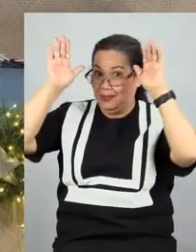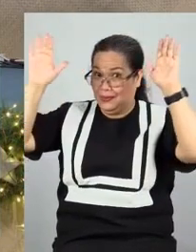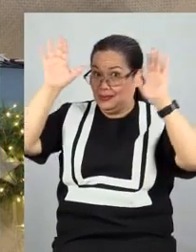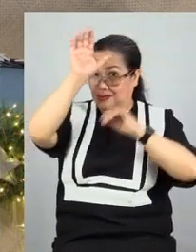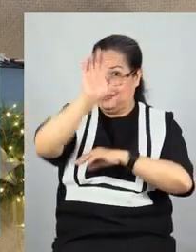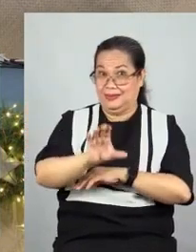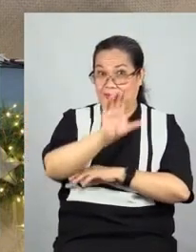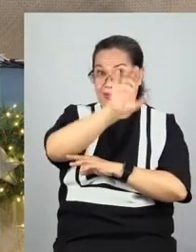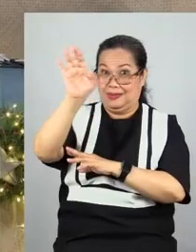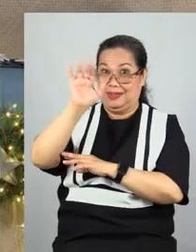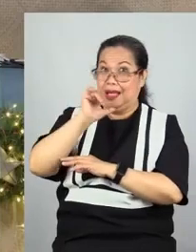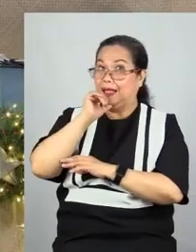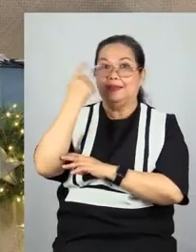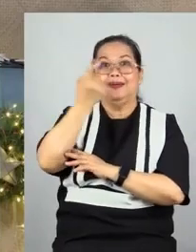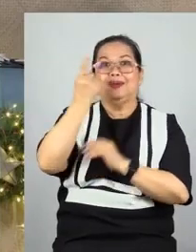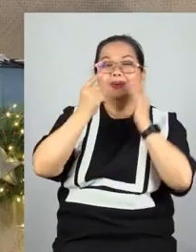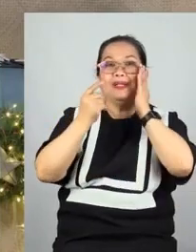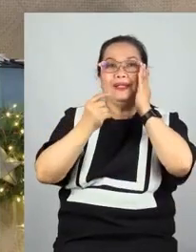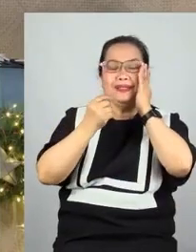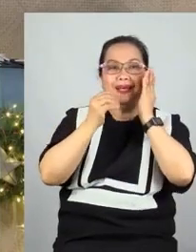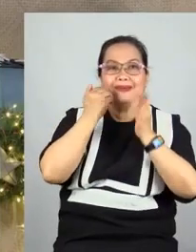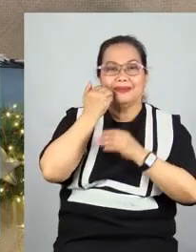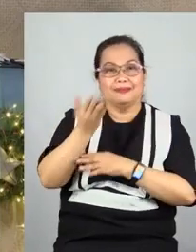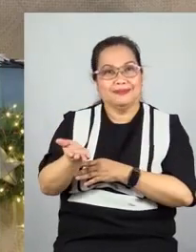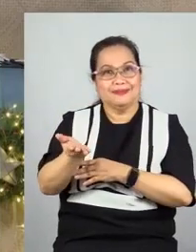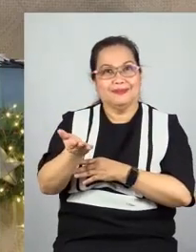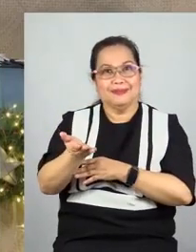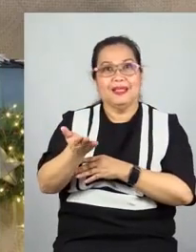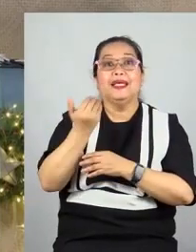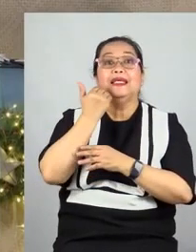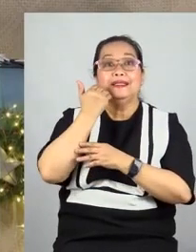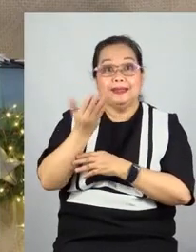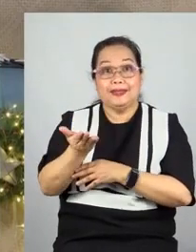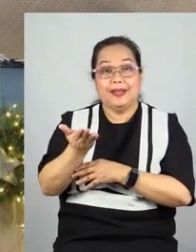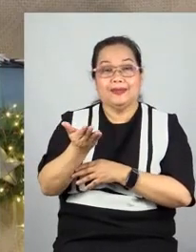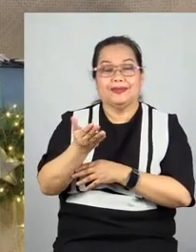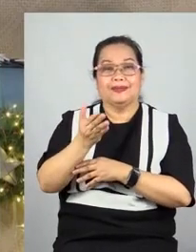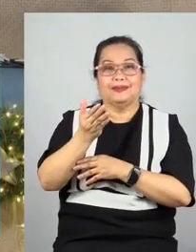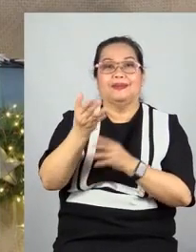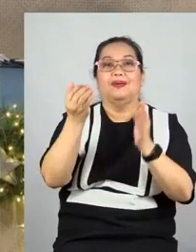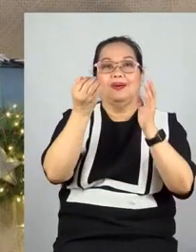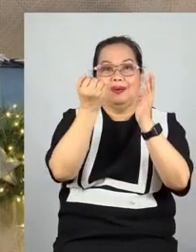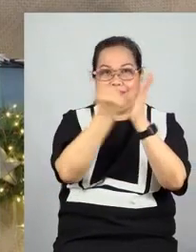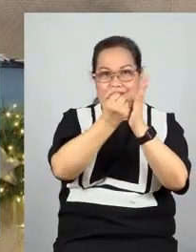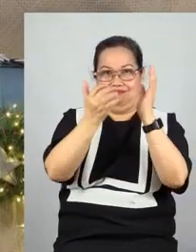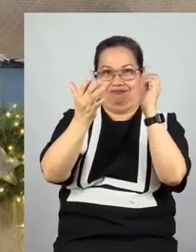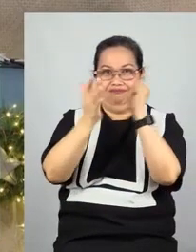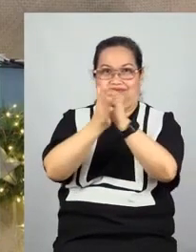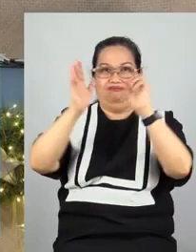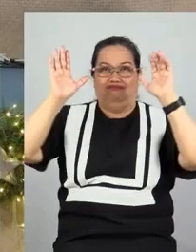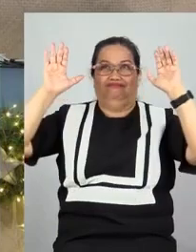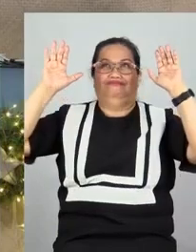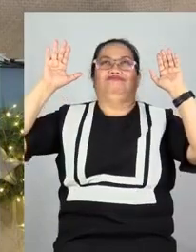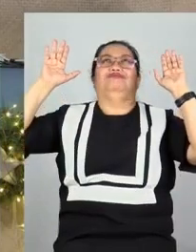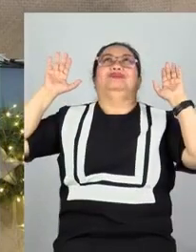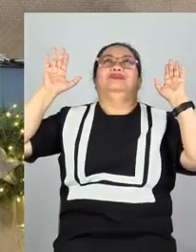Hindi lang death, sabi niya, but death on a cross.